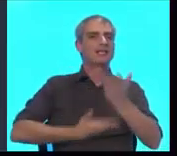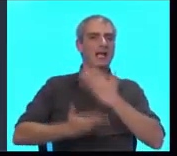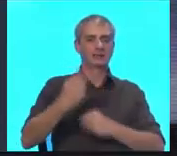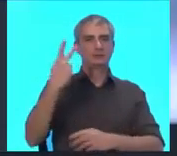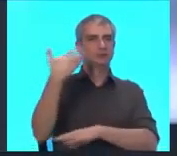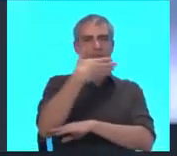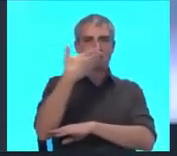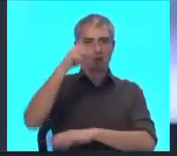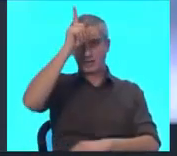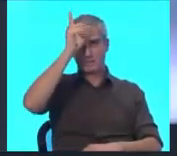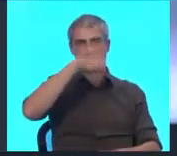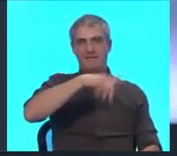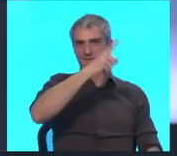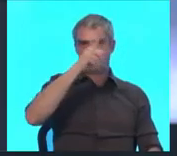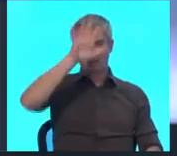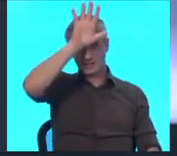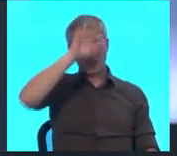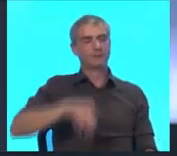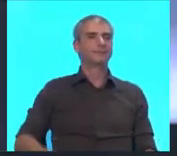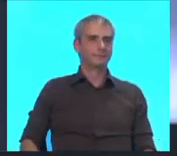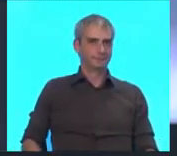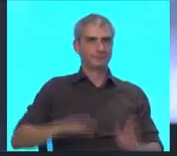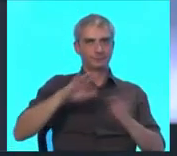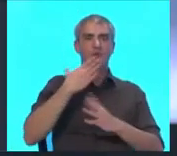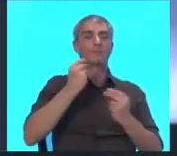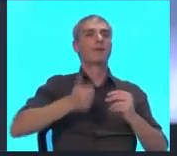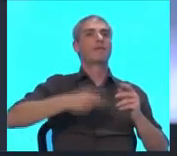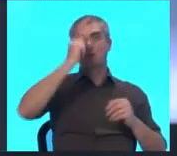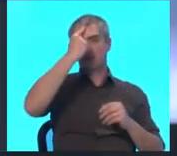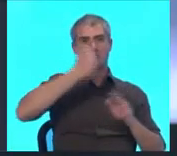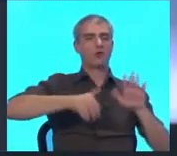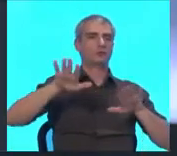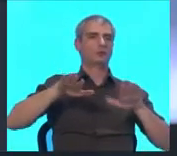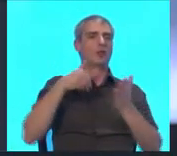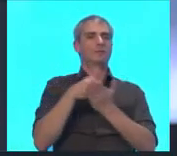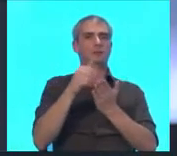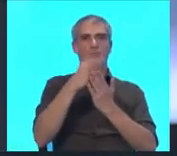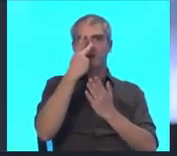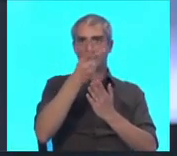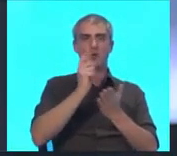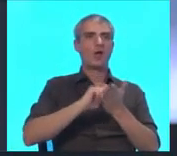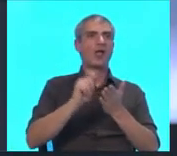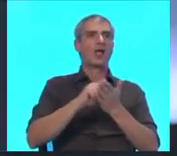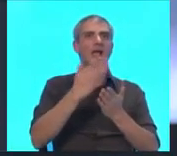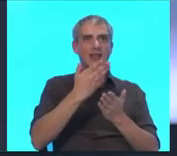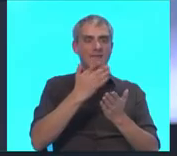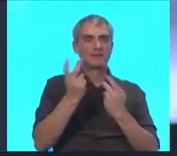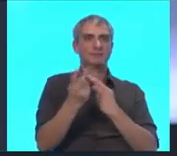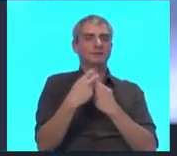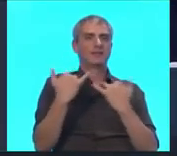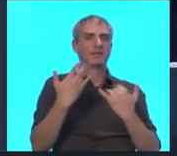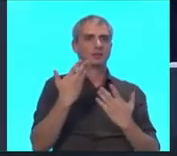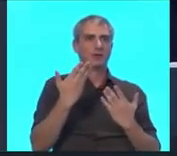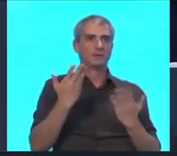המדינות. כן, תודה אנטוניה. ובעודו ראש הממשלה נתניהו ממשיך בביקורו הרשמי, גילי כהן כתבתנו המדינית מצטרפת אלינו היום